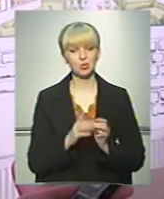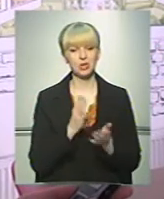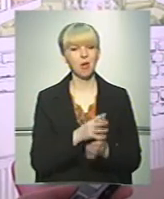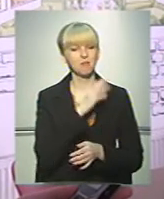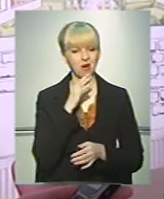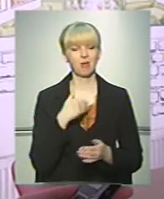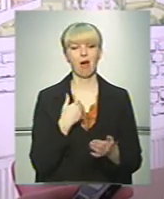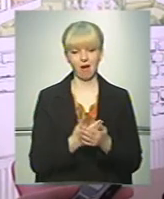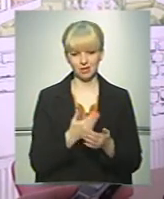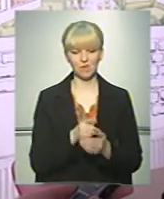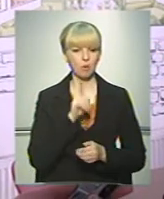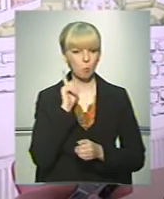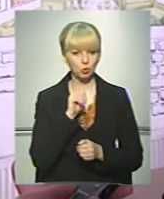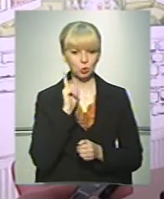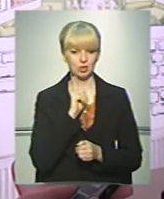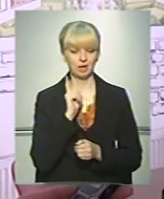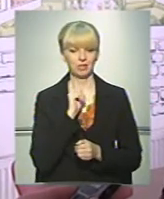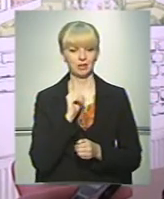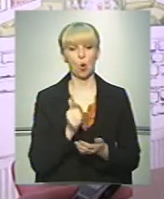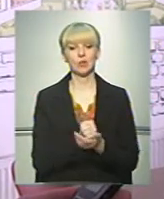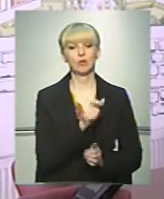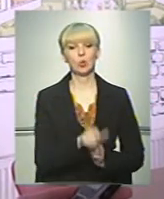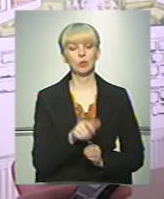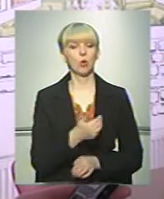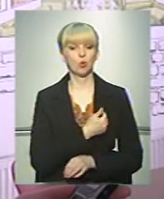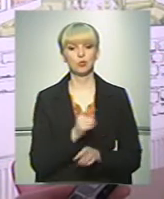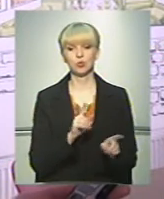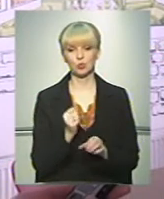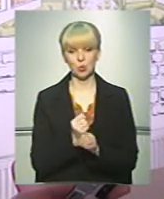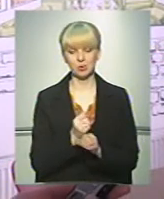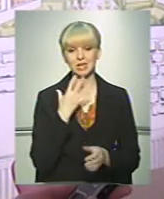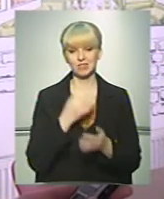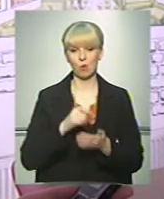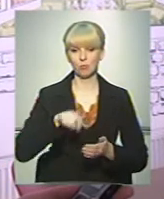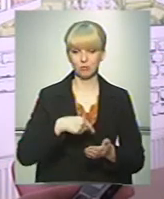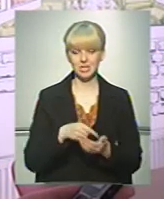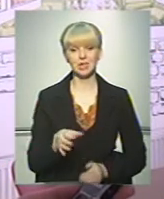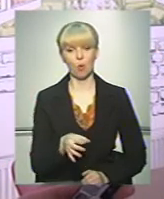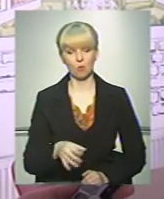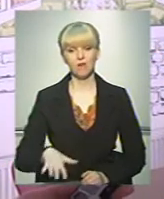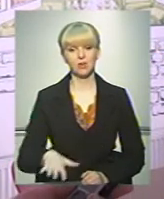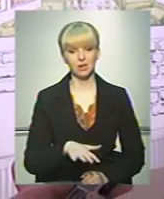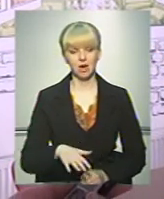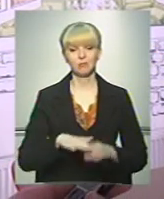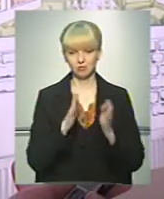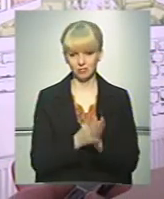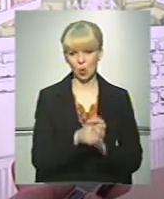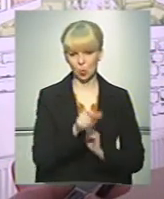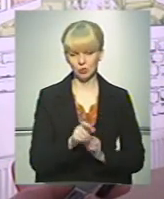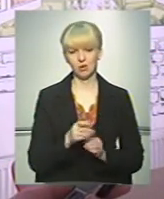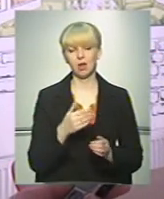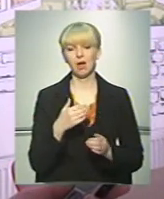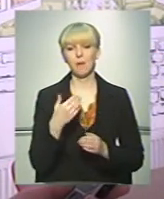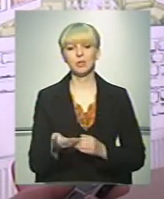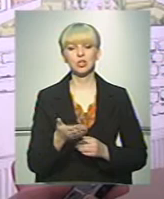багато активних, молодих і, головне, людей, котрі хочуть щось робити для свого міста, області і краю загалом людей, які просто між